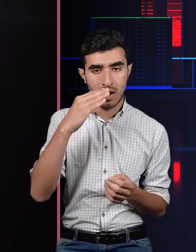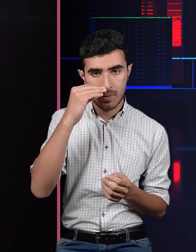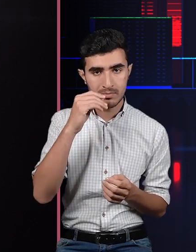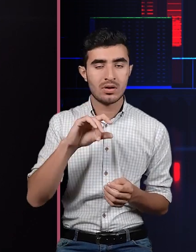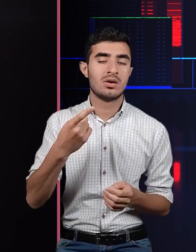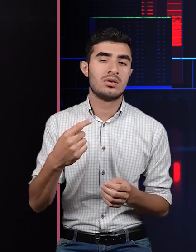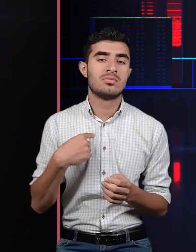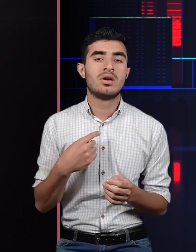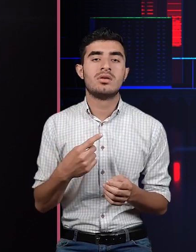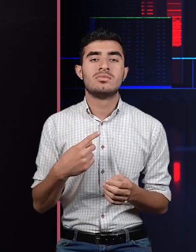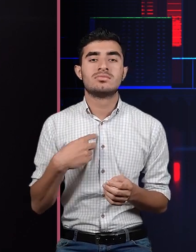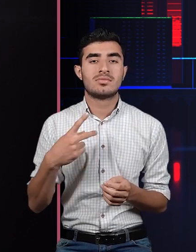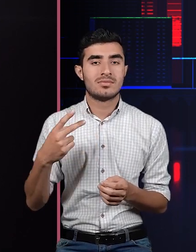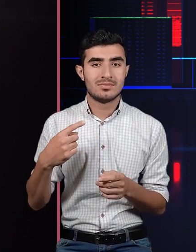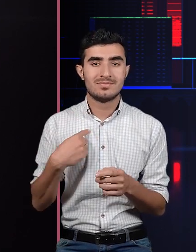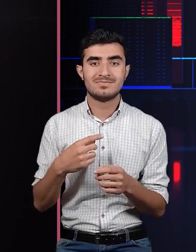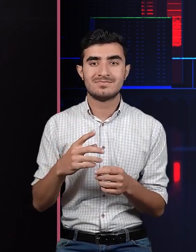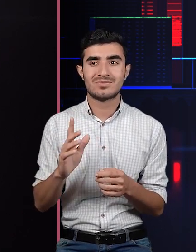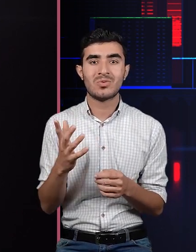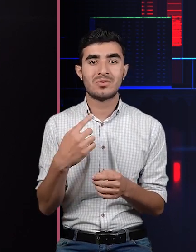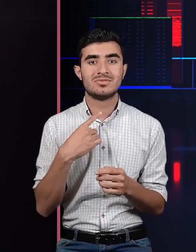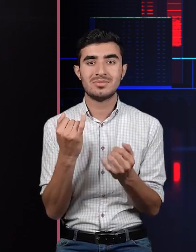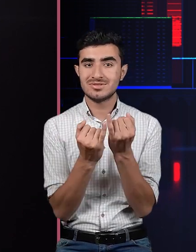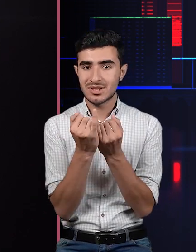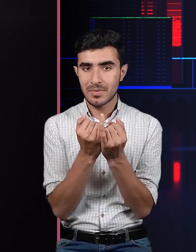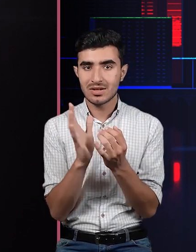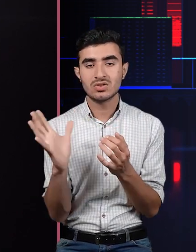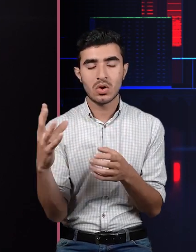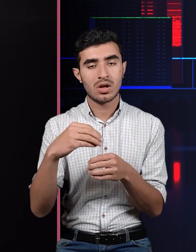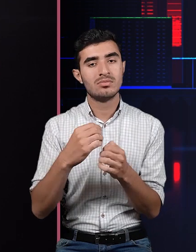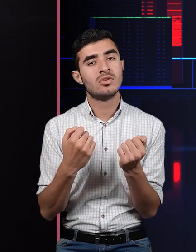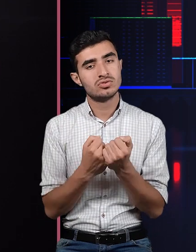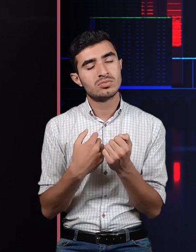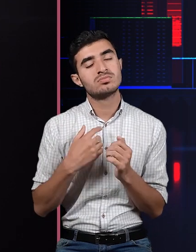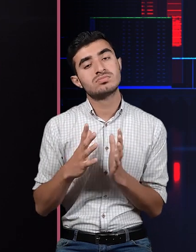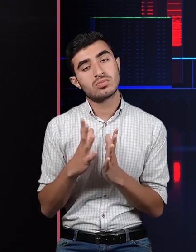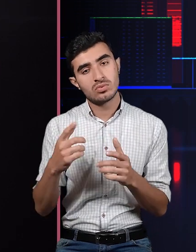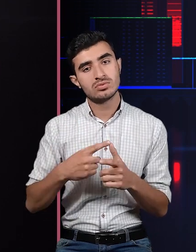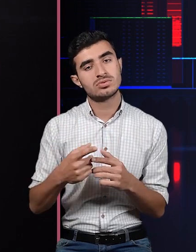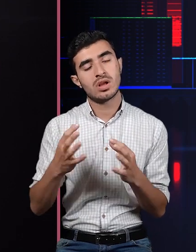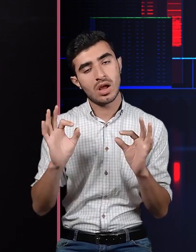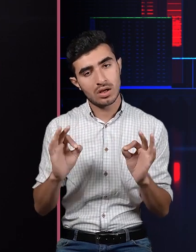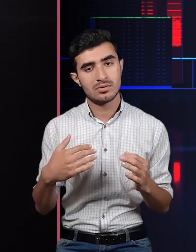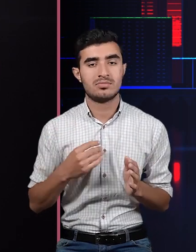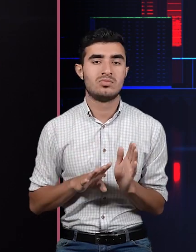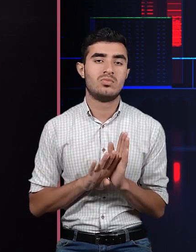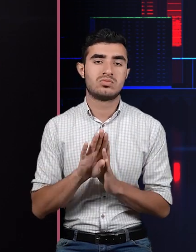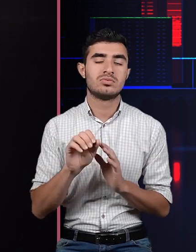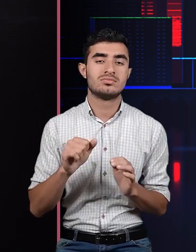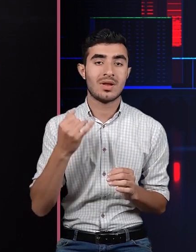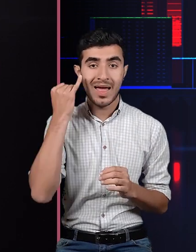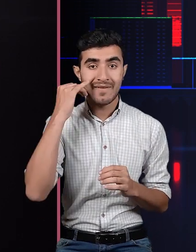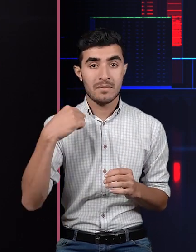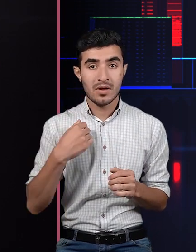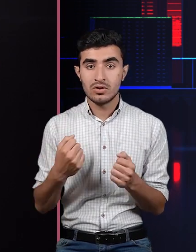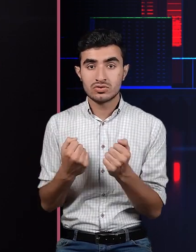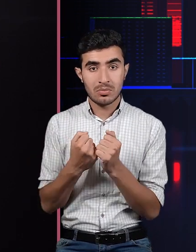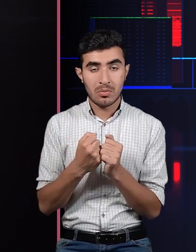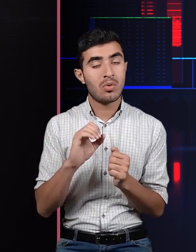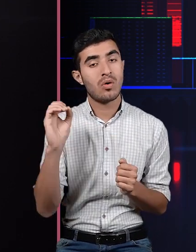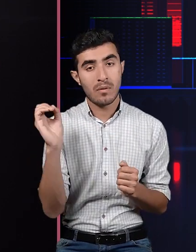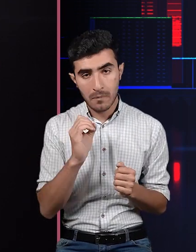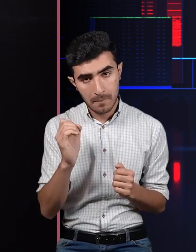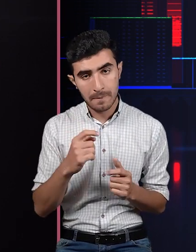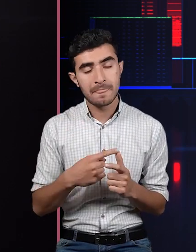सिबलिंग्स, दे ऑलवेज रियली पुश्ड मी, दे रियली इनकरेज मी. अगर कोई भी मुझे लगता है पर्सनली अगर मुझे इस तरह